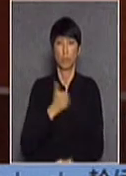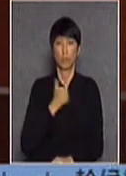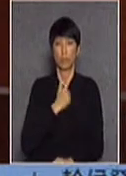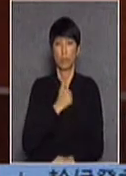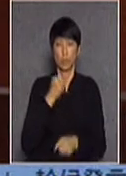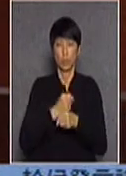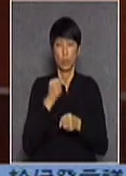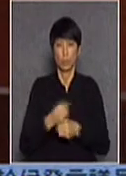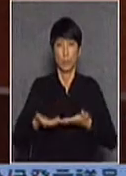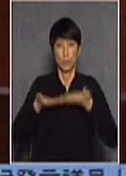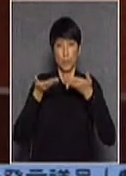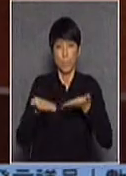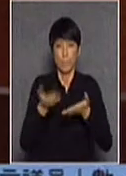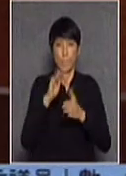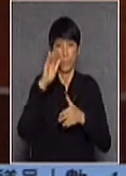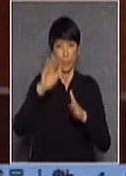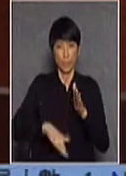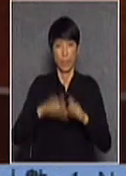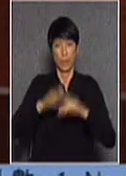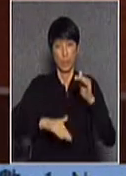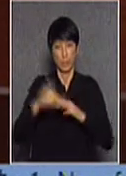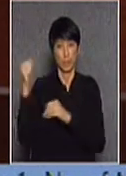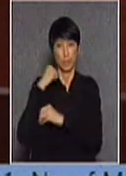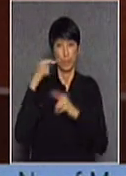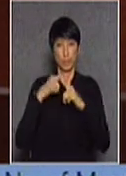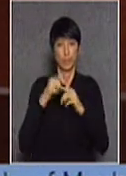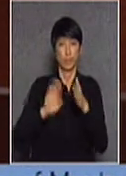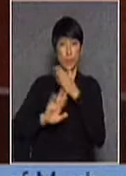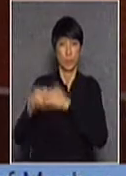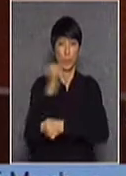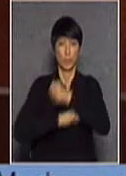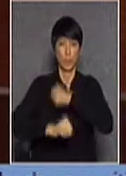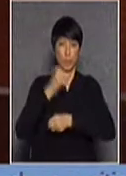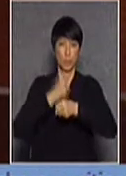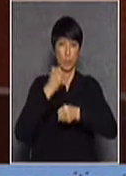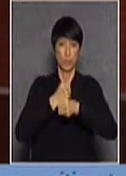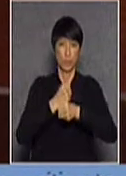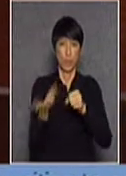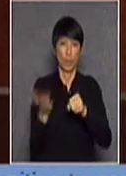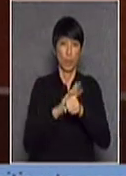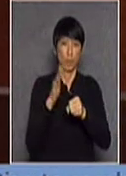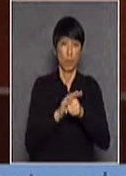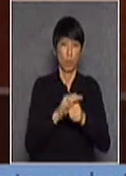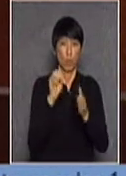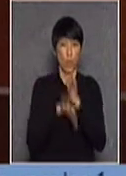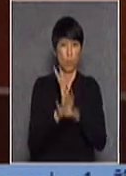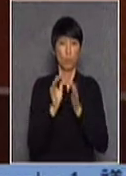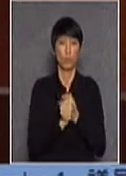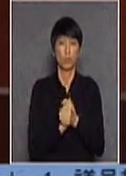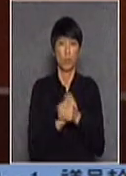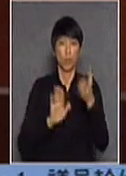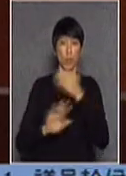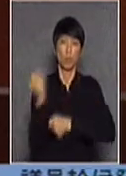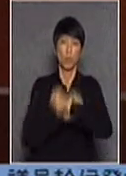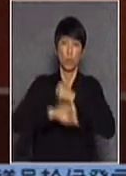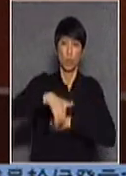應所需的低技術勞動力的時候，輸入外勞工作可補其不足，外佣來港